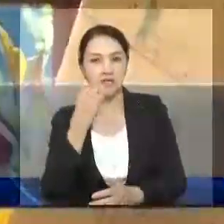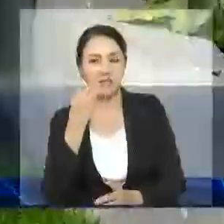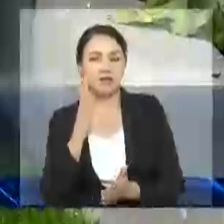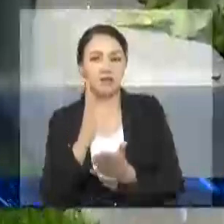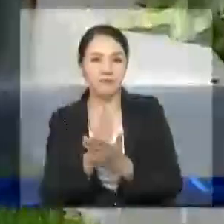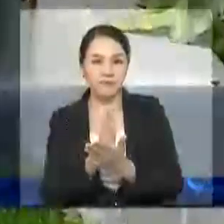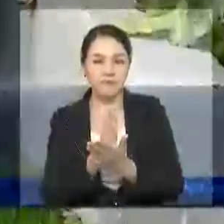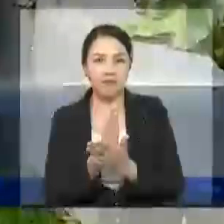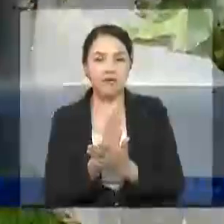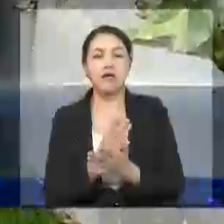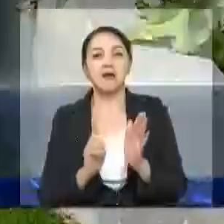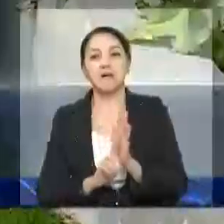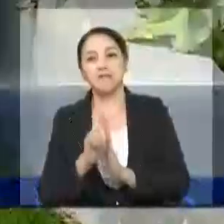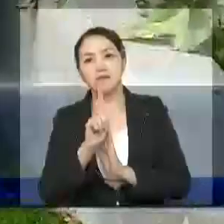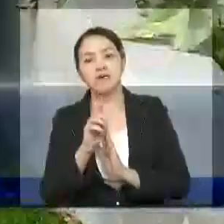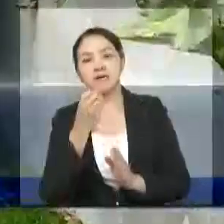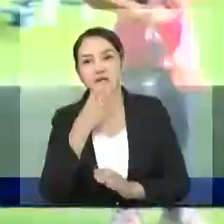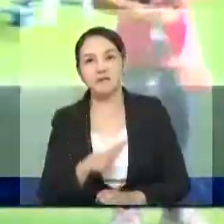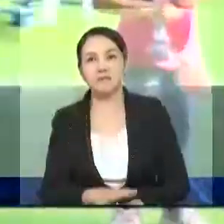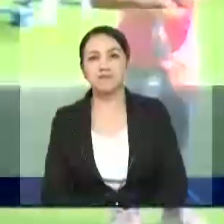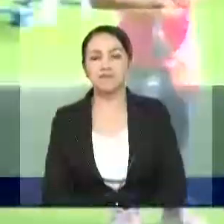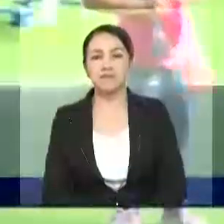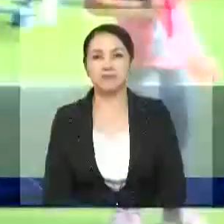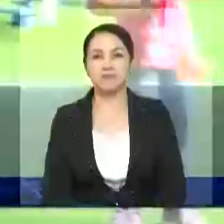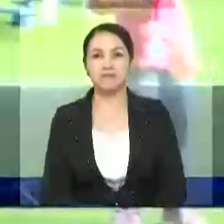артқан. Өйткені бастаманың нәтижесі жақсы.